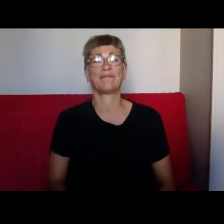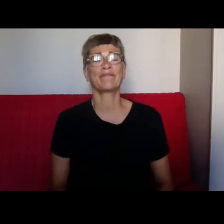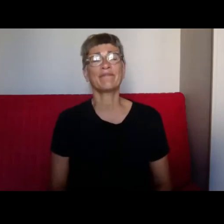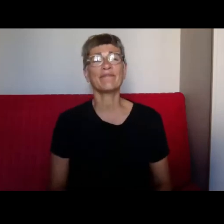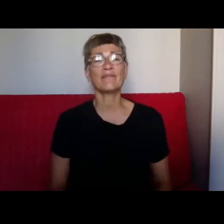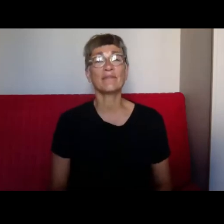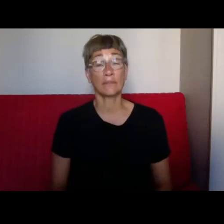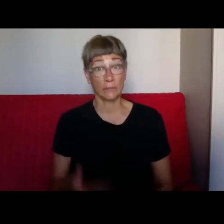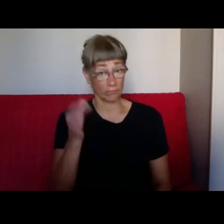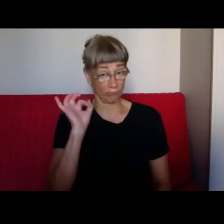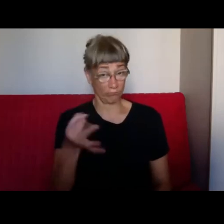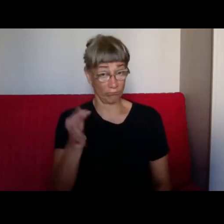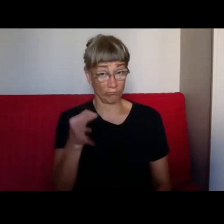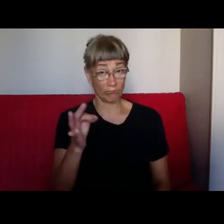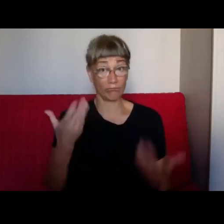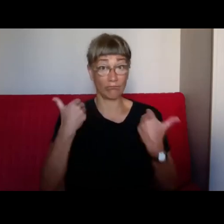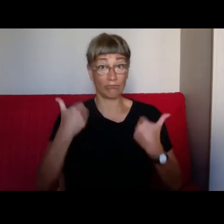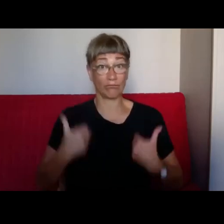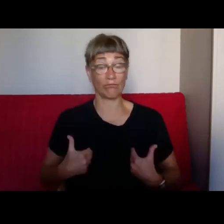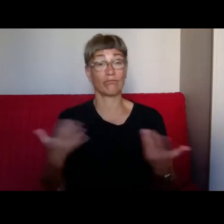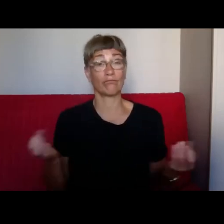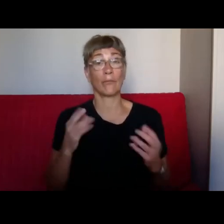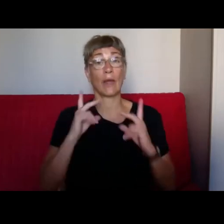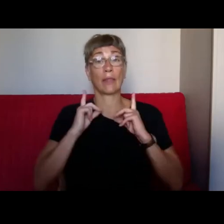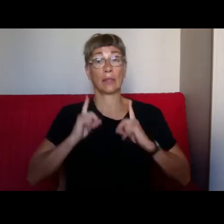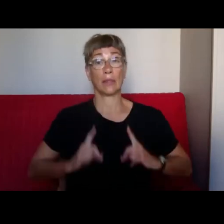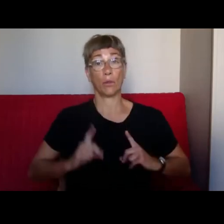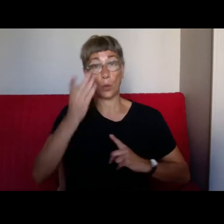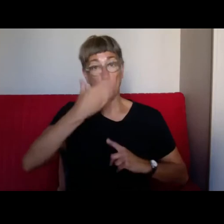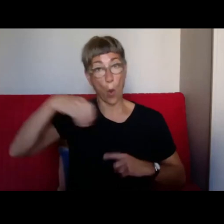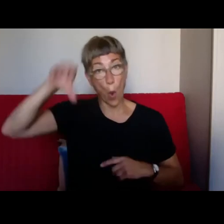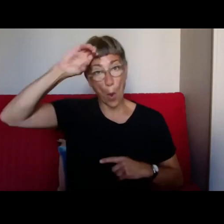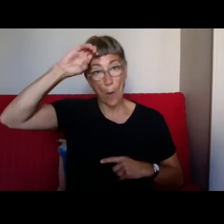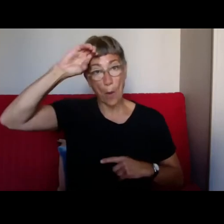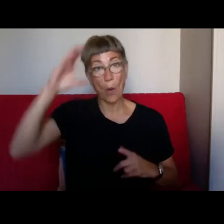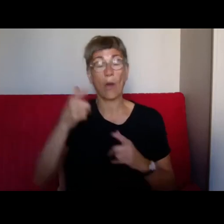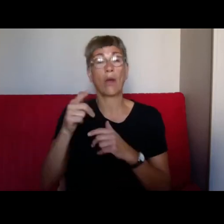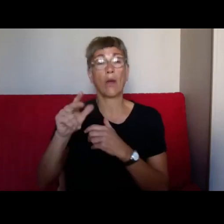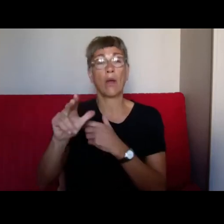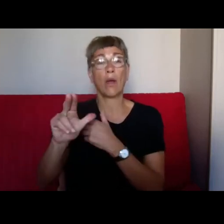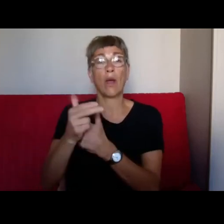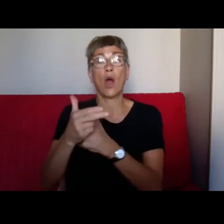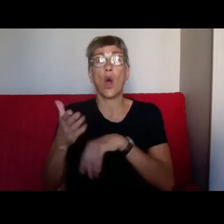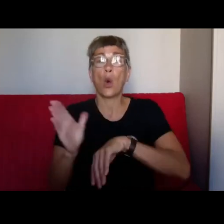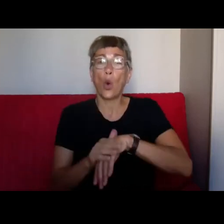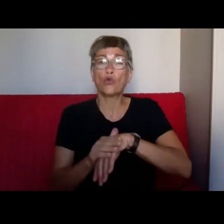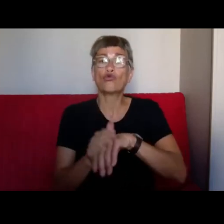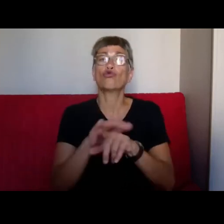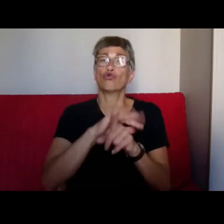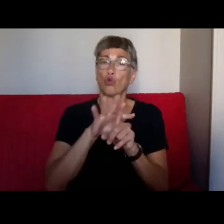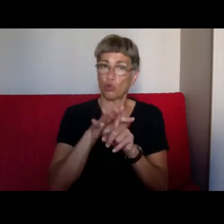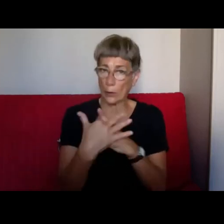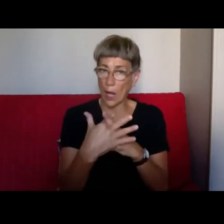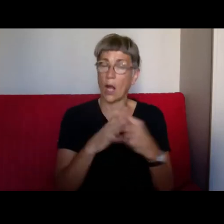Comme vous me l'avez indiqué, je suis donc Sylvie Guillaume, je suis députée européenne et je préside la délégation de la gauche sociale et écologique au Parlement